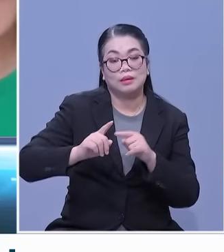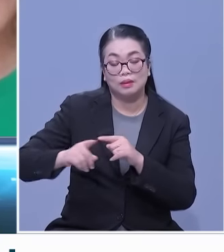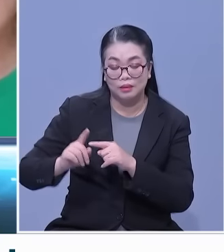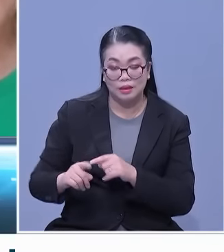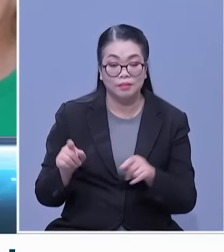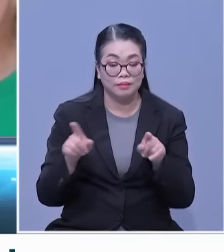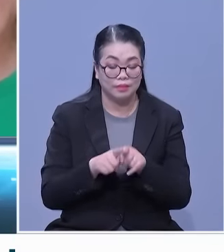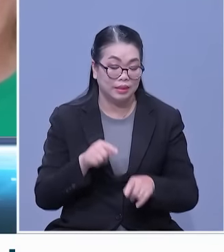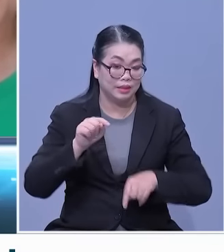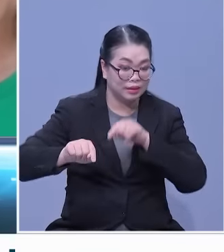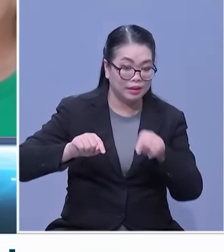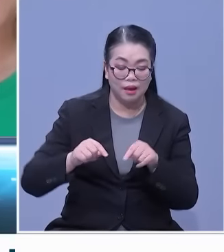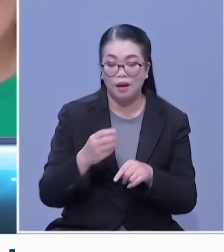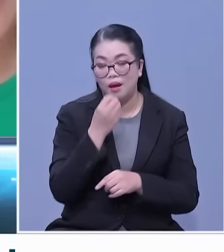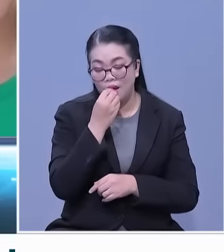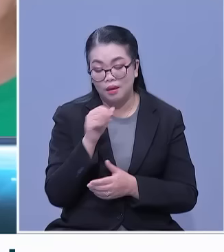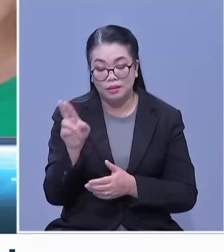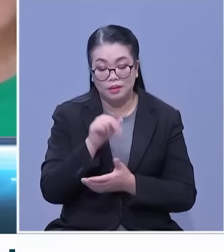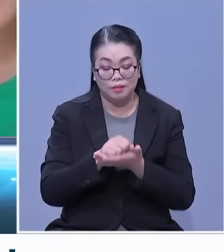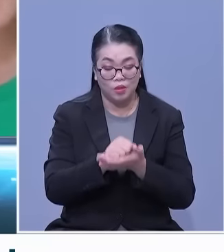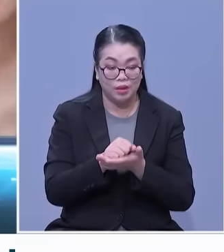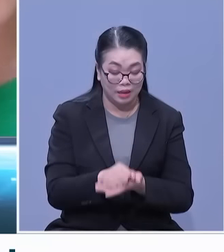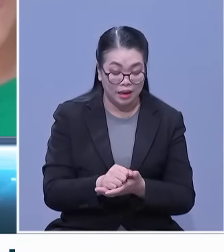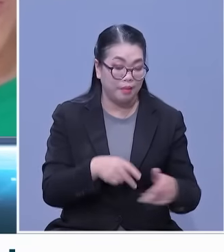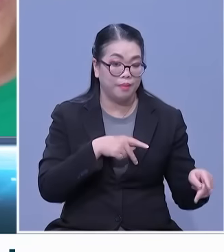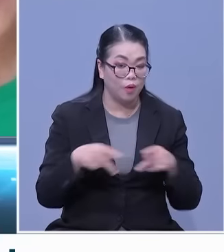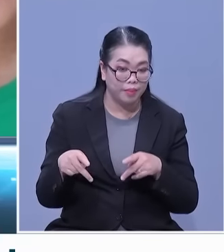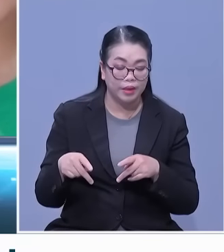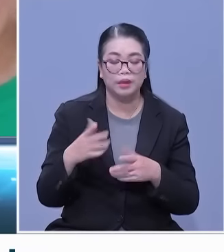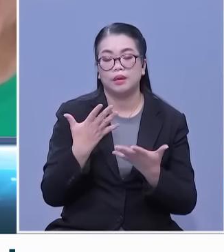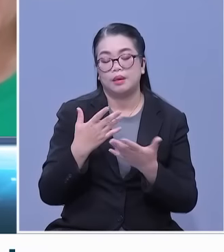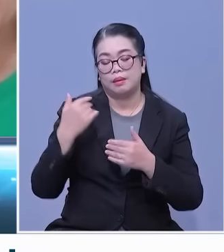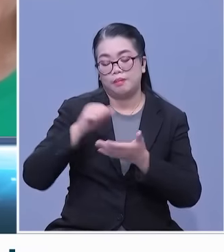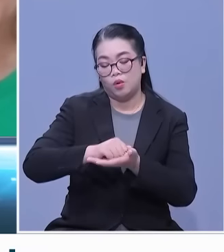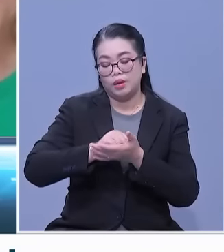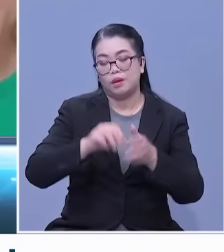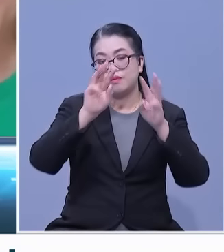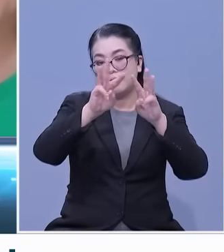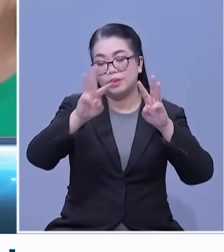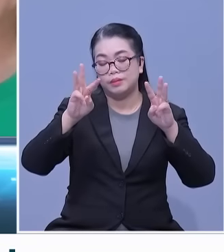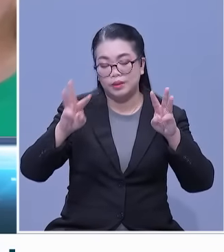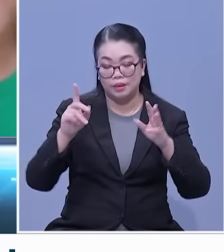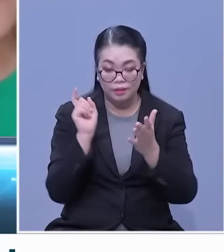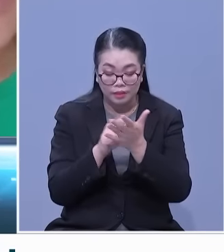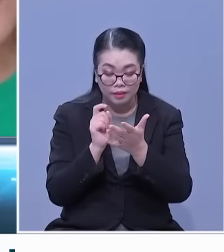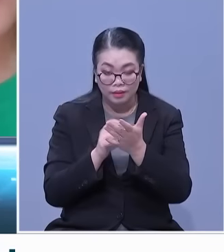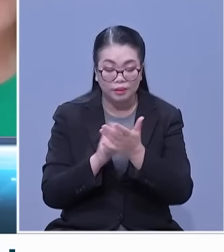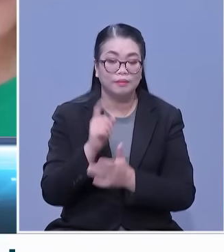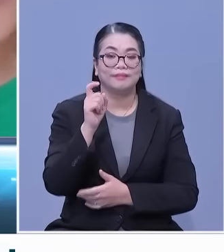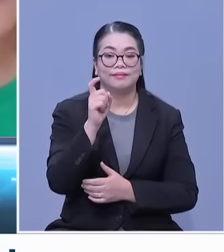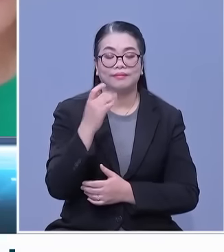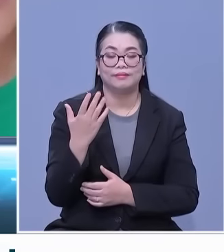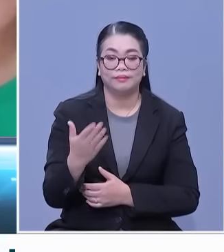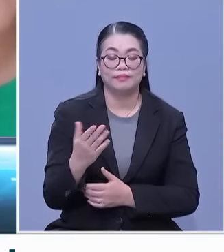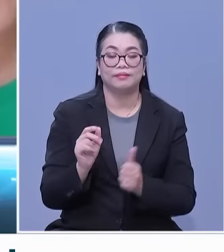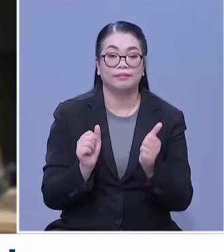สั่งอาหารบนแอปเนี่ยนะครับหรือการใช้บริการพร้อมเพที่ไม่สามารถดำเนินการบนเว็บไซต์ได้ขณะที่เรื่องนี้คุณประเสริฐจันทรรงทอง